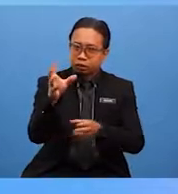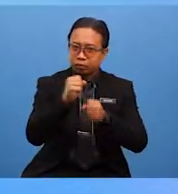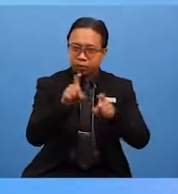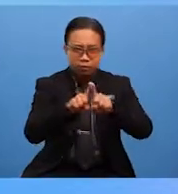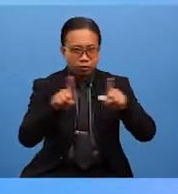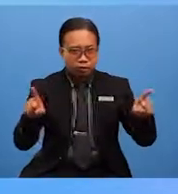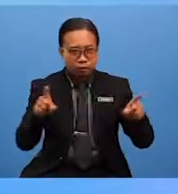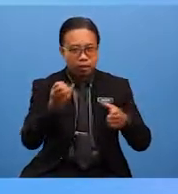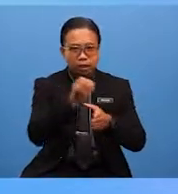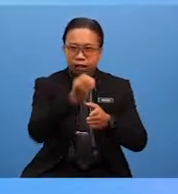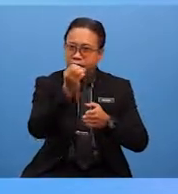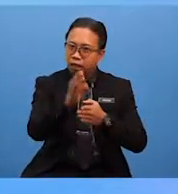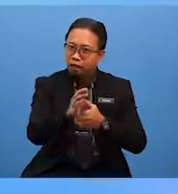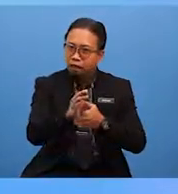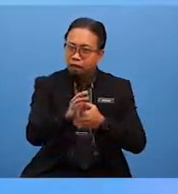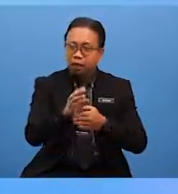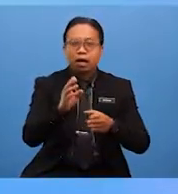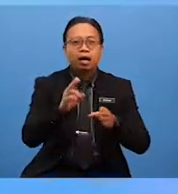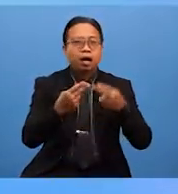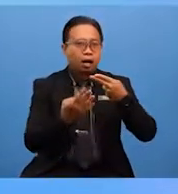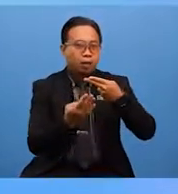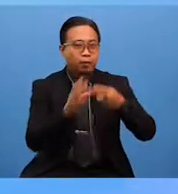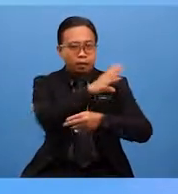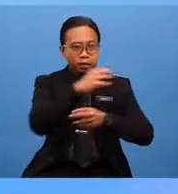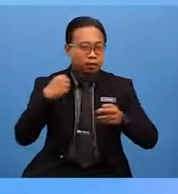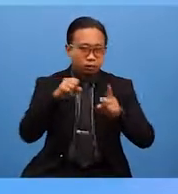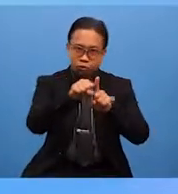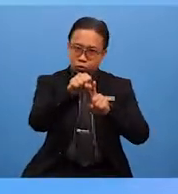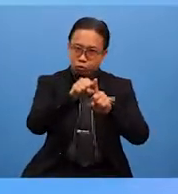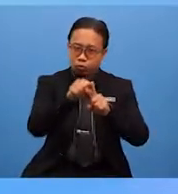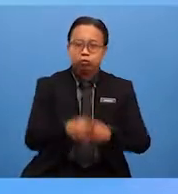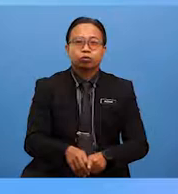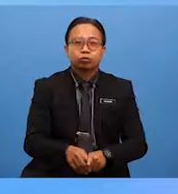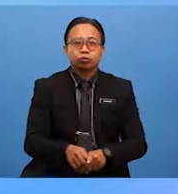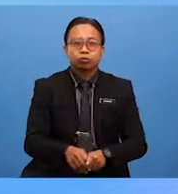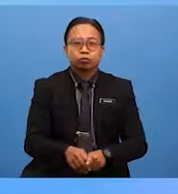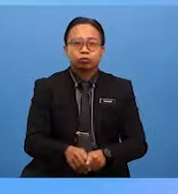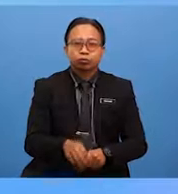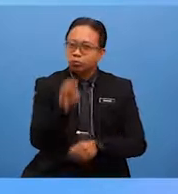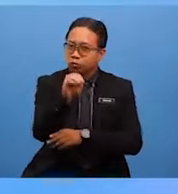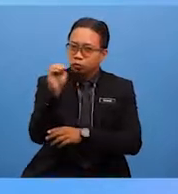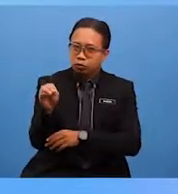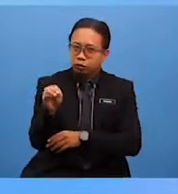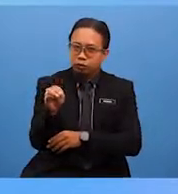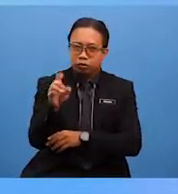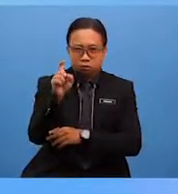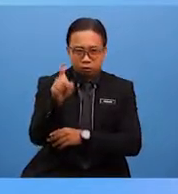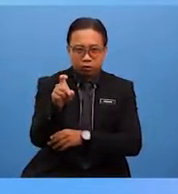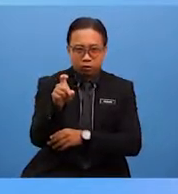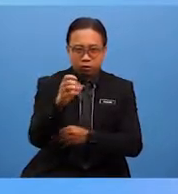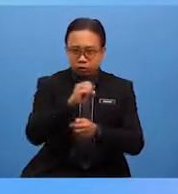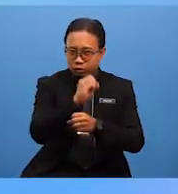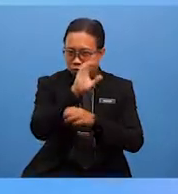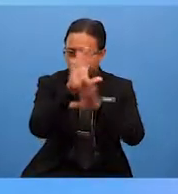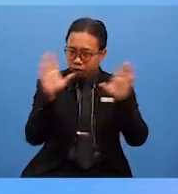antara Hai Habel dan suhu seterusnya murid-murid perlu menerangkan